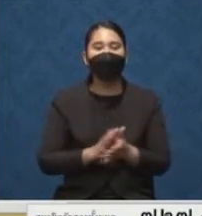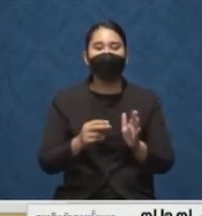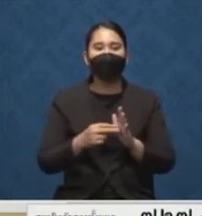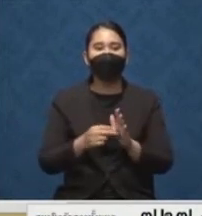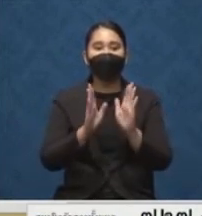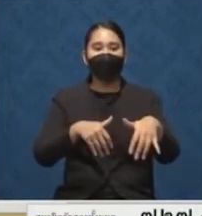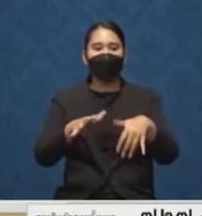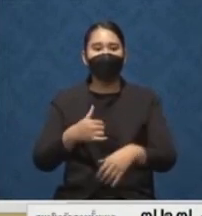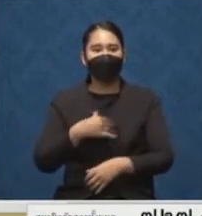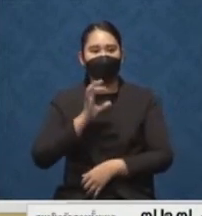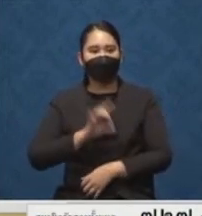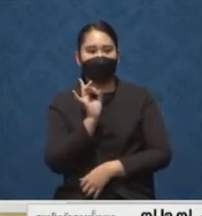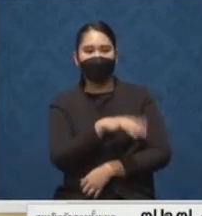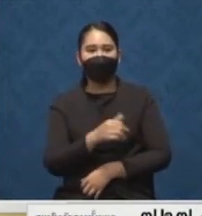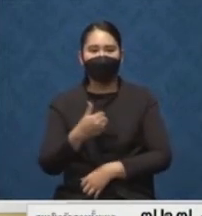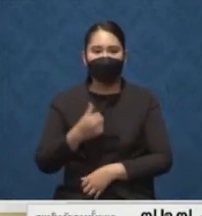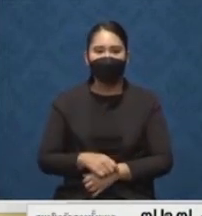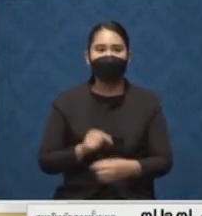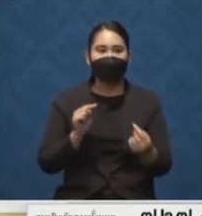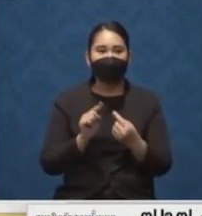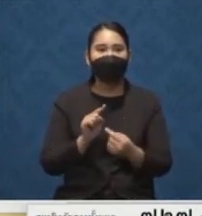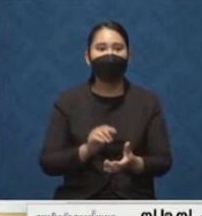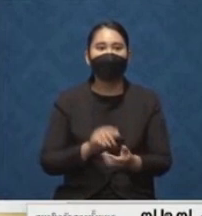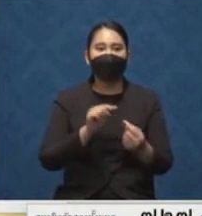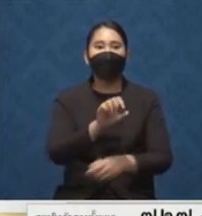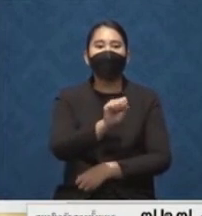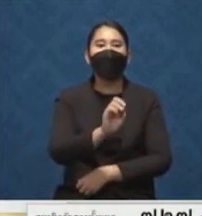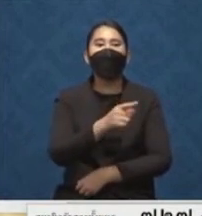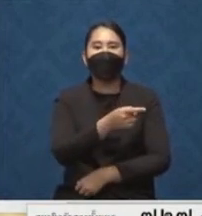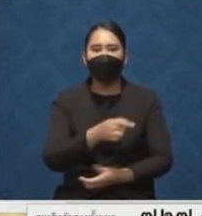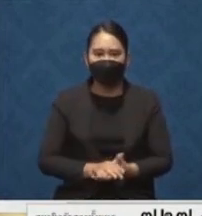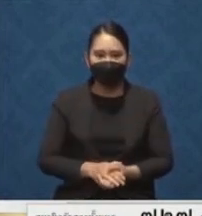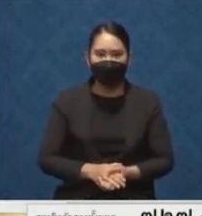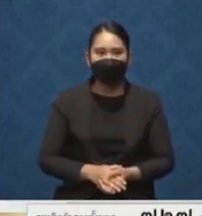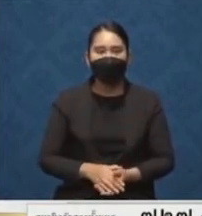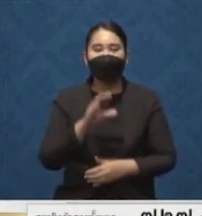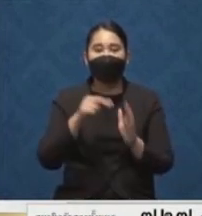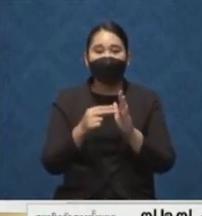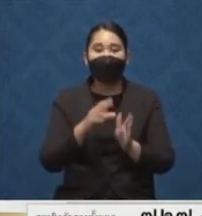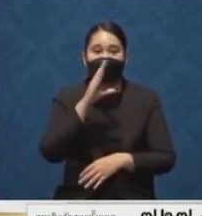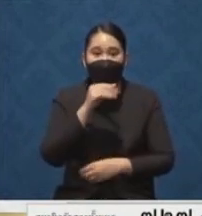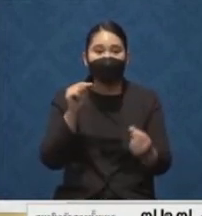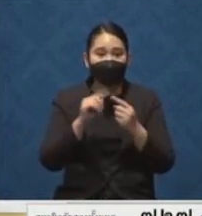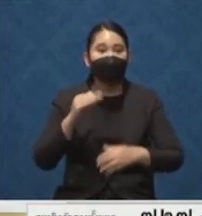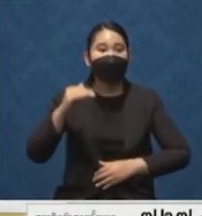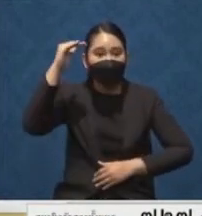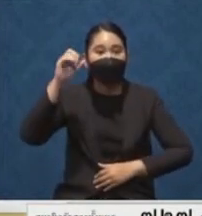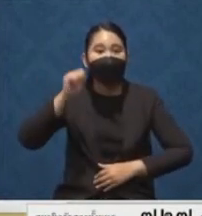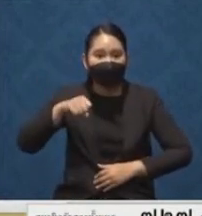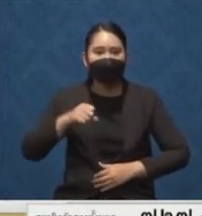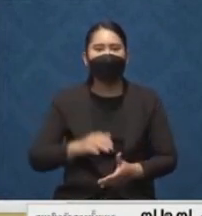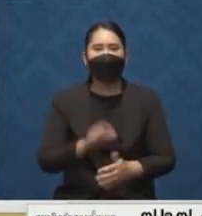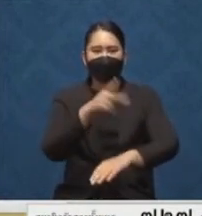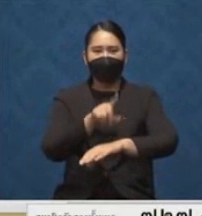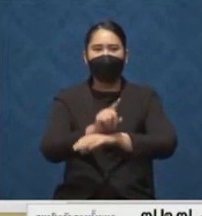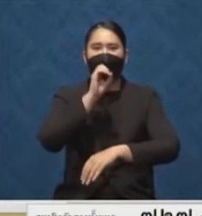ที่ประชาชนเขาจะรังเกียจเนี่ยคนที่มาเป็นวุฒิสมาชิกแบบนี้ค่ะ ก ็แบบนี้คือคำพูดของผู้ใหญ่เหรอคะท่านประธานบอกแล้